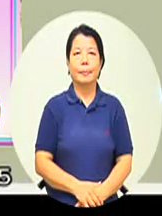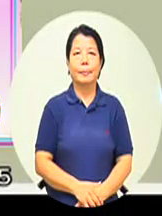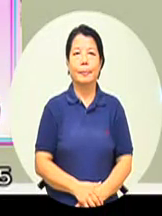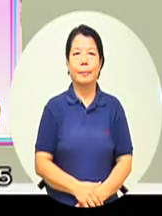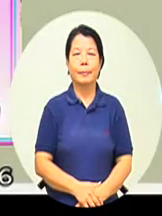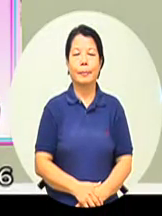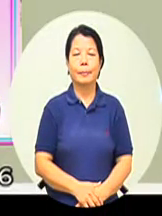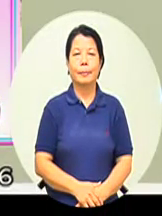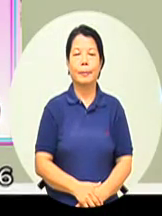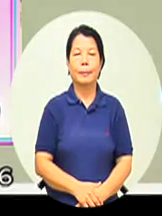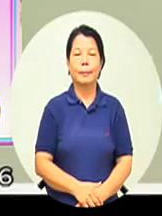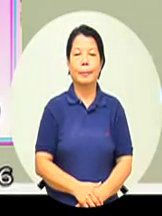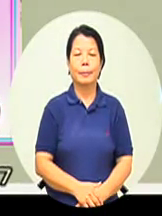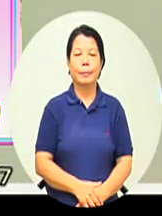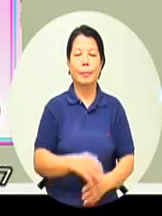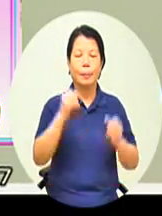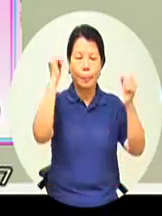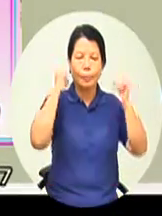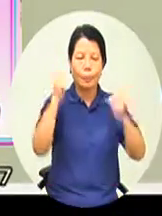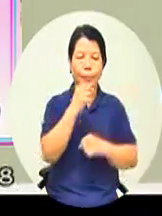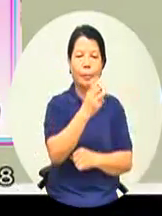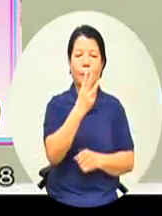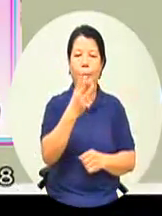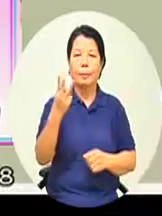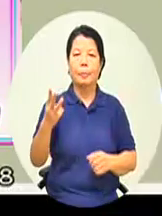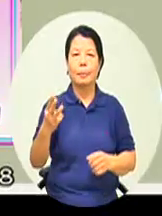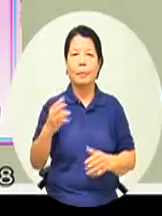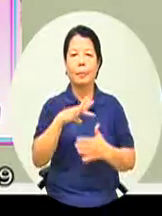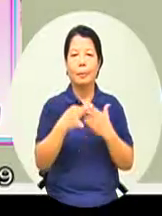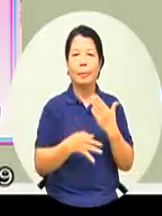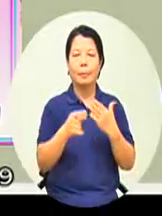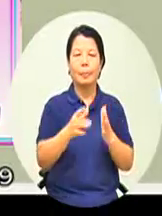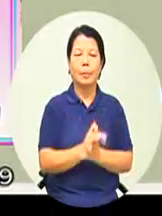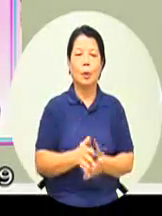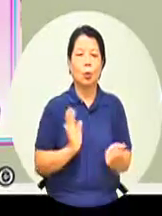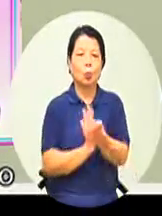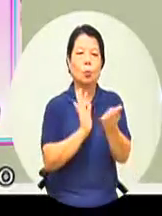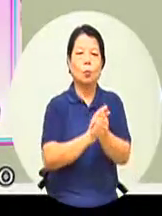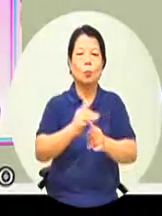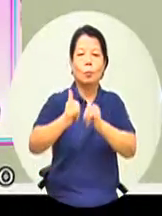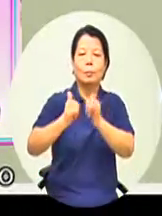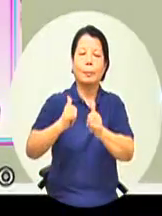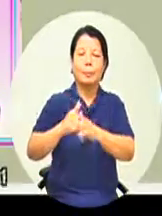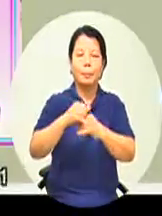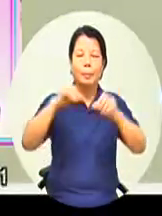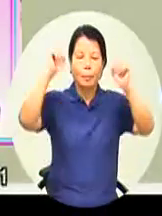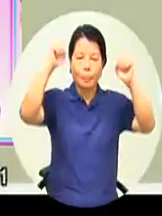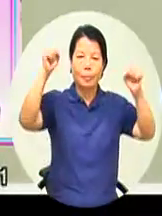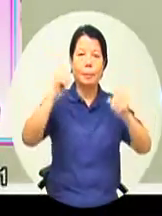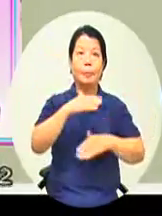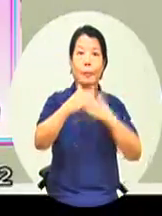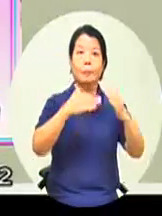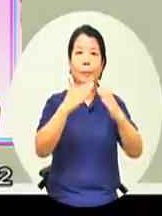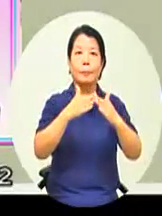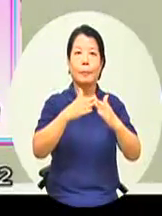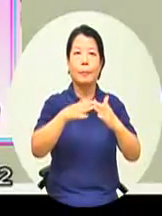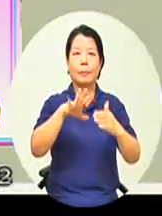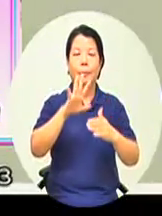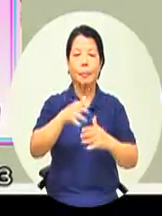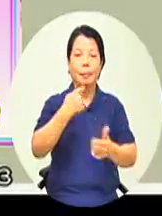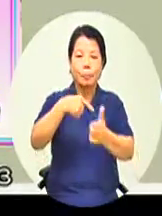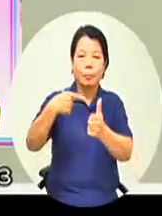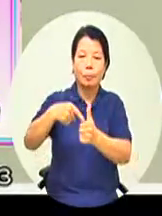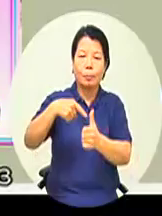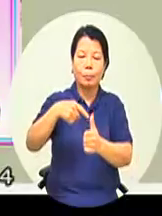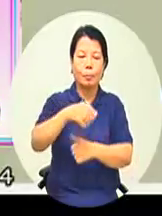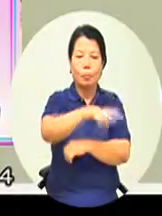我们运动333法则，这就是要鼓励全民运动，啊，咱学校有遐尼啊好诶。教学环